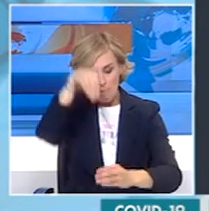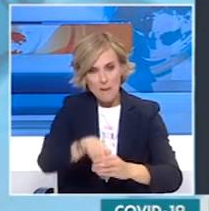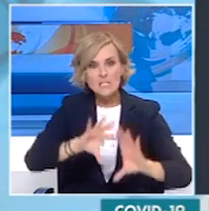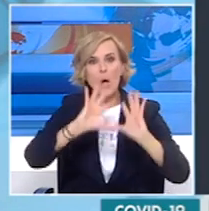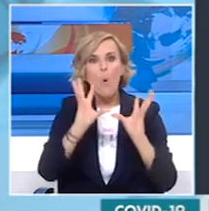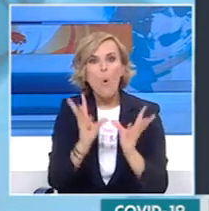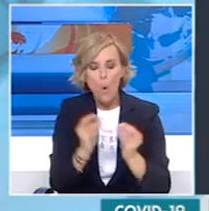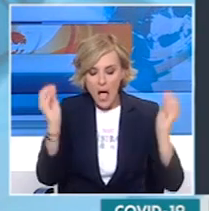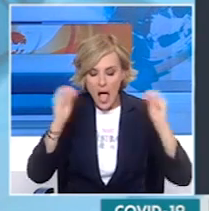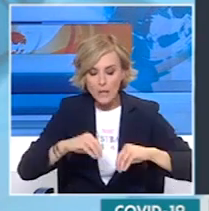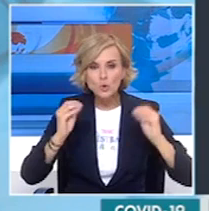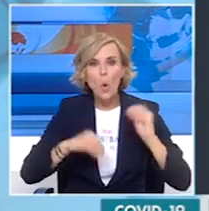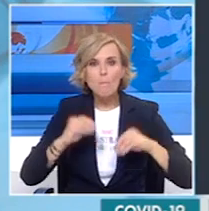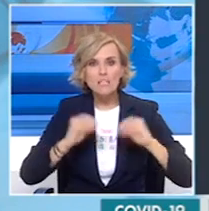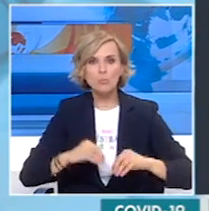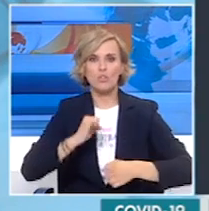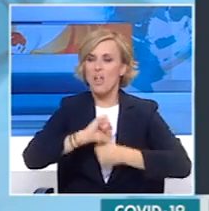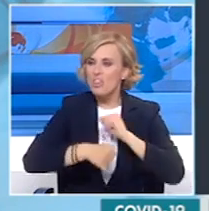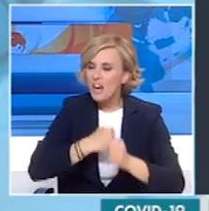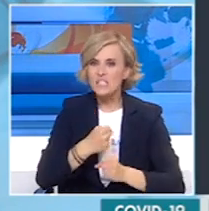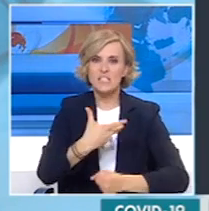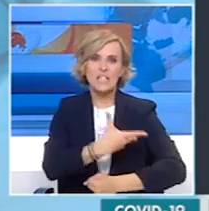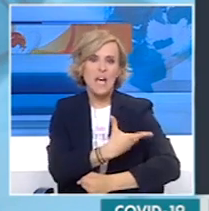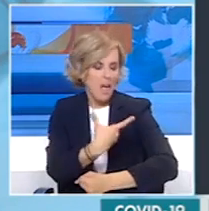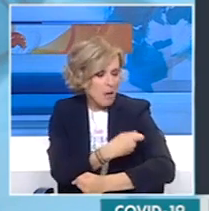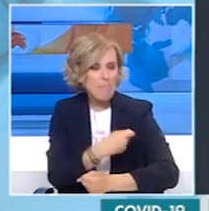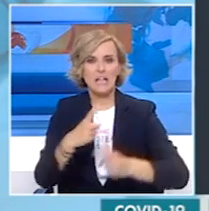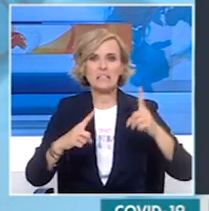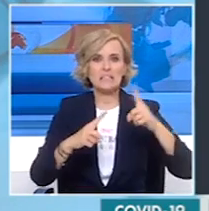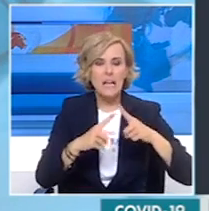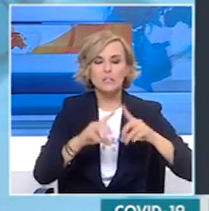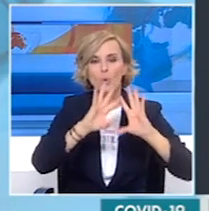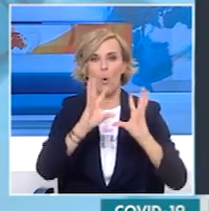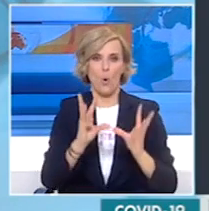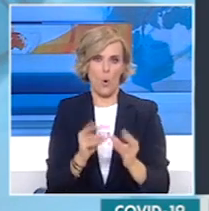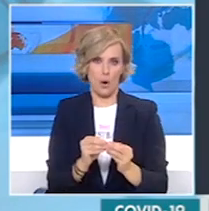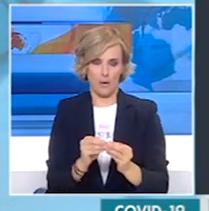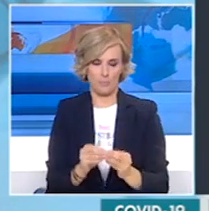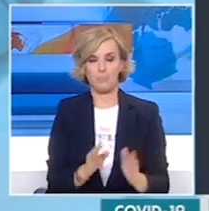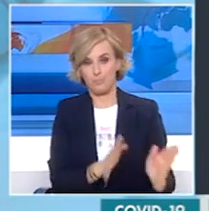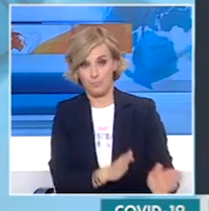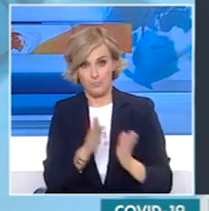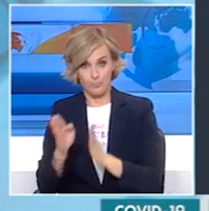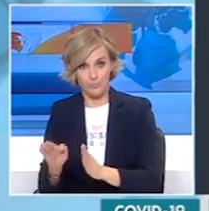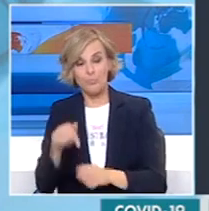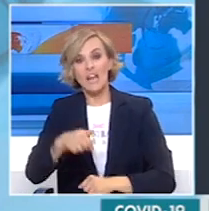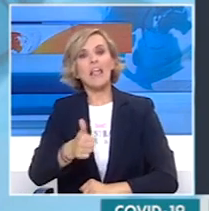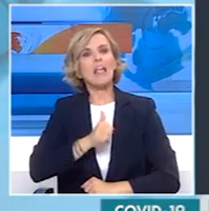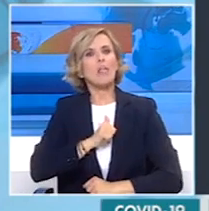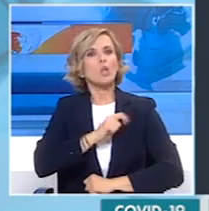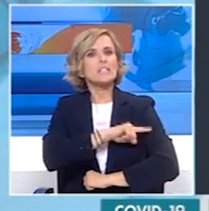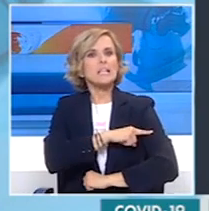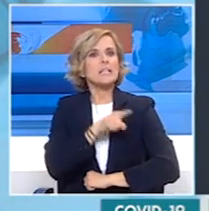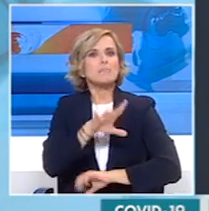τις απαραίτητες δράσεις που προβλέπονται στο πρόγραμμα αυτό. Σε ό,τι αφορά τις επισκέψεις των ιδιωτών